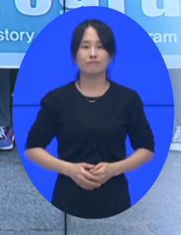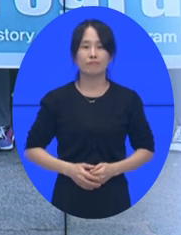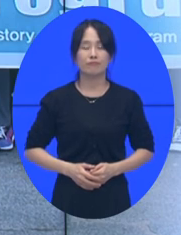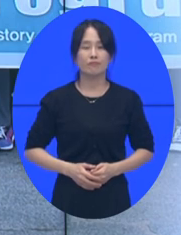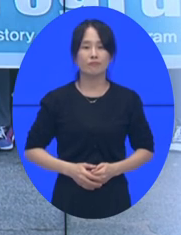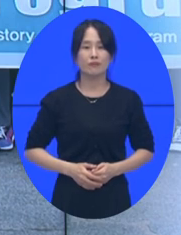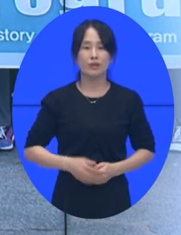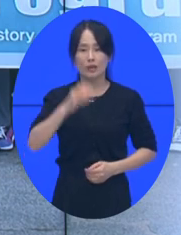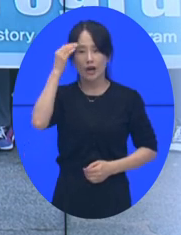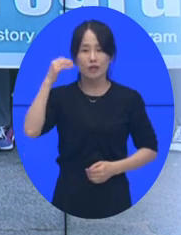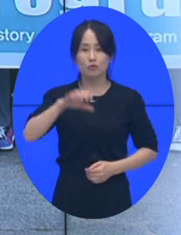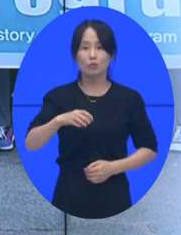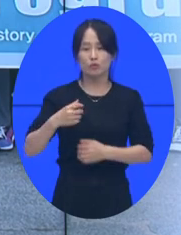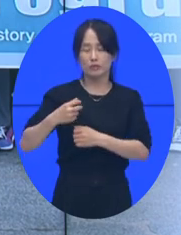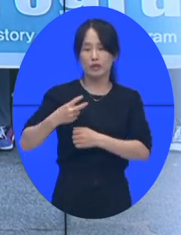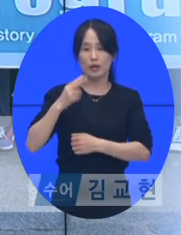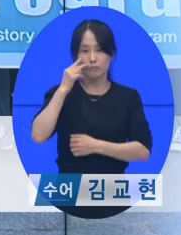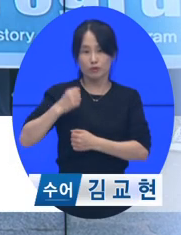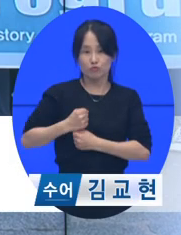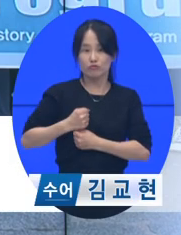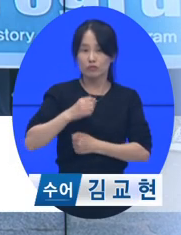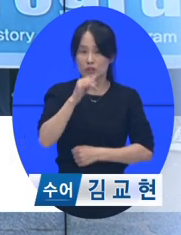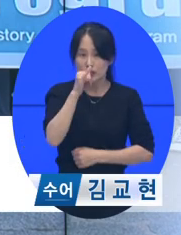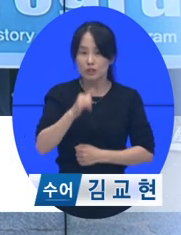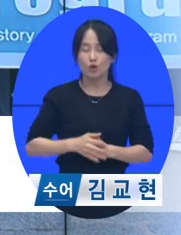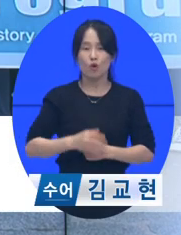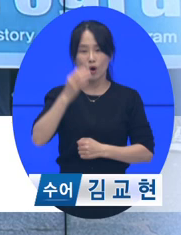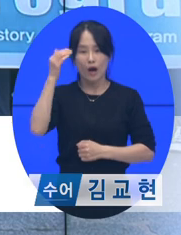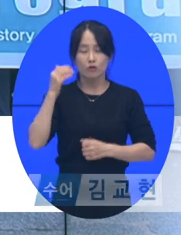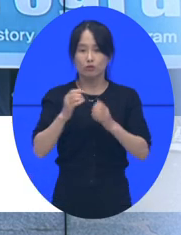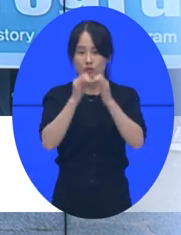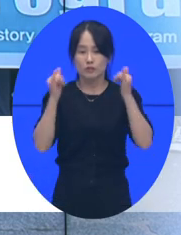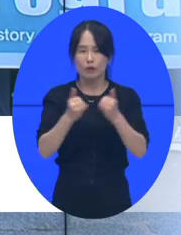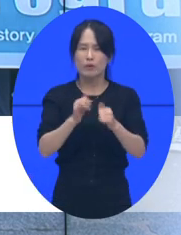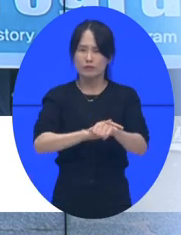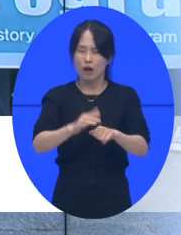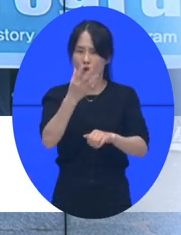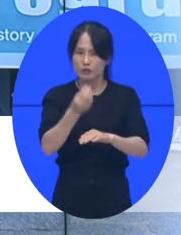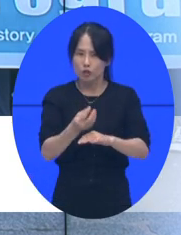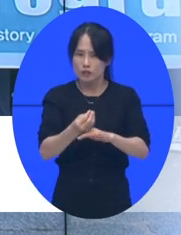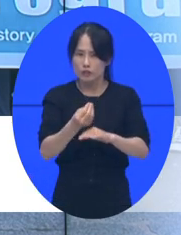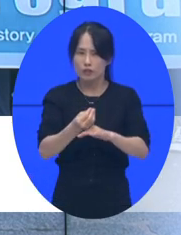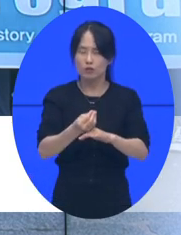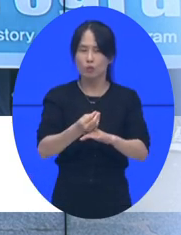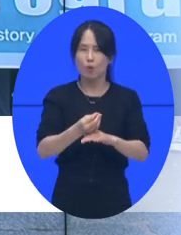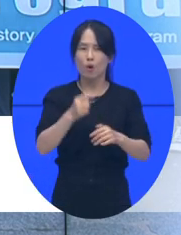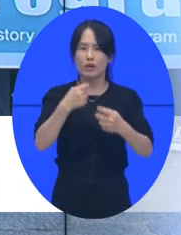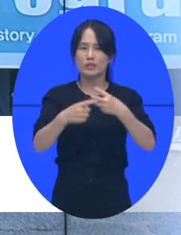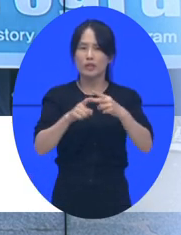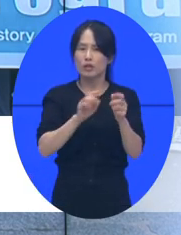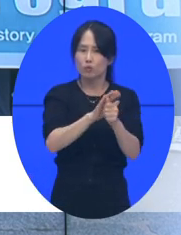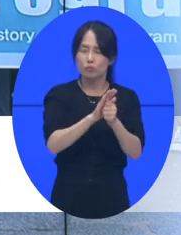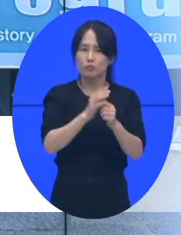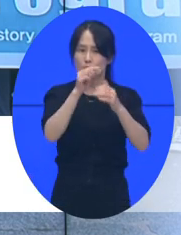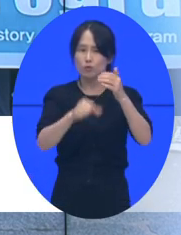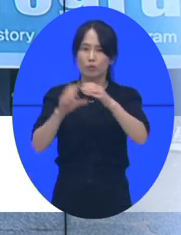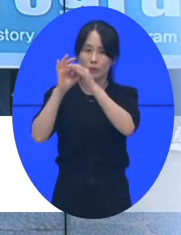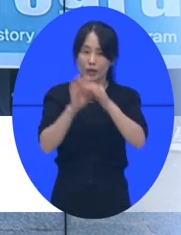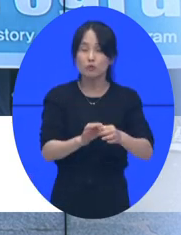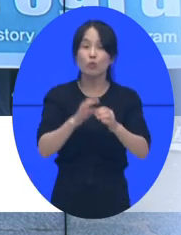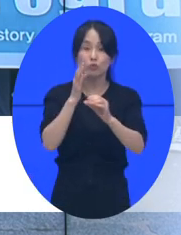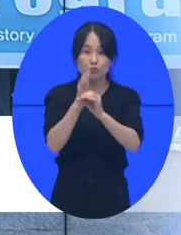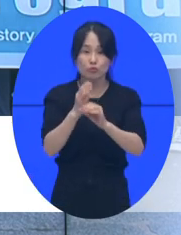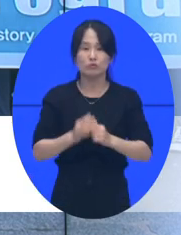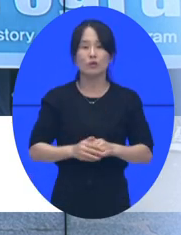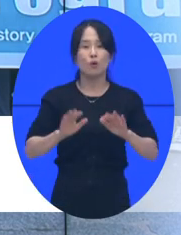경기도는 주한미군과 그 관계자들이 한국 사회에 잘 적응하고 이해할 수 있도록 하는 프로그램을 꾸준히 운영해 왔는데요.